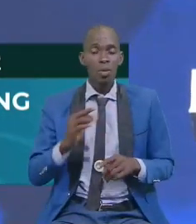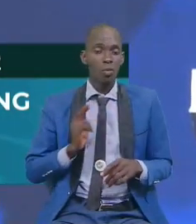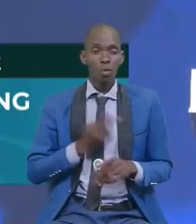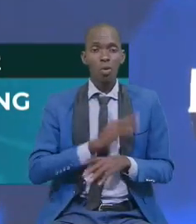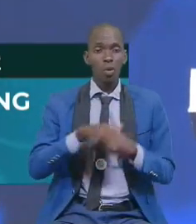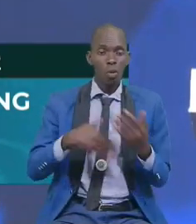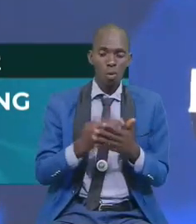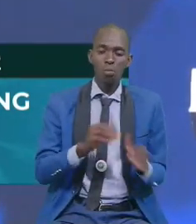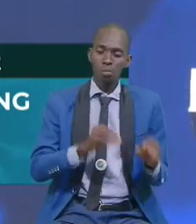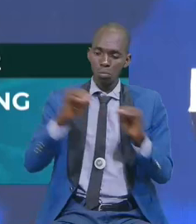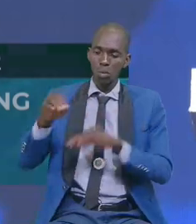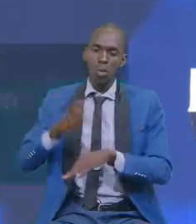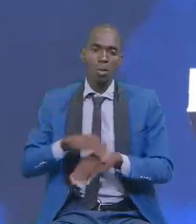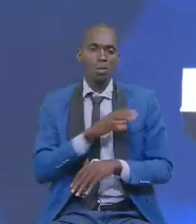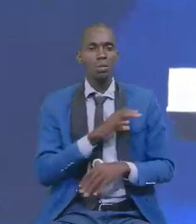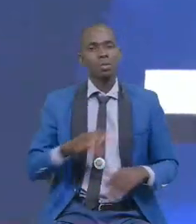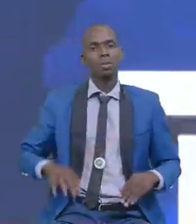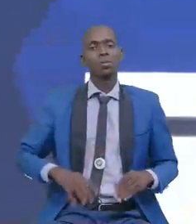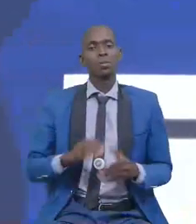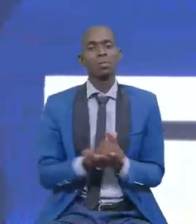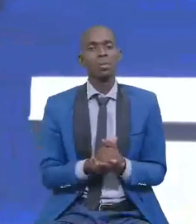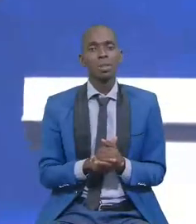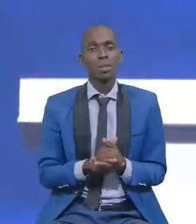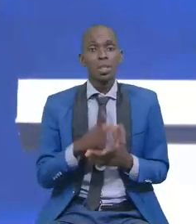L'infirmité de nous tous a été portée sur lui.